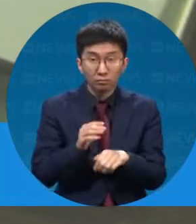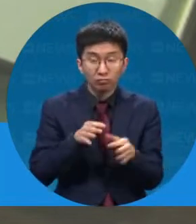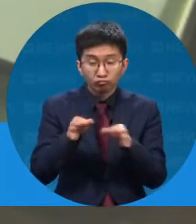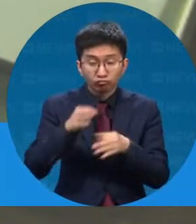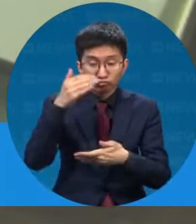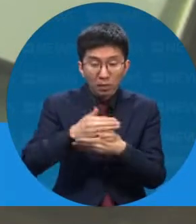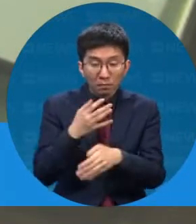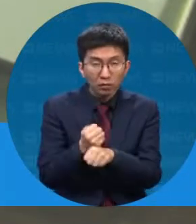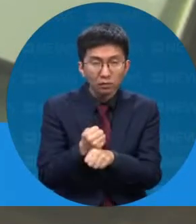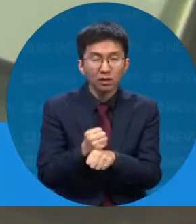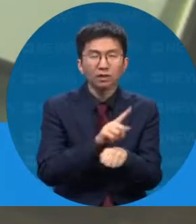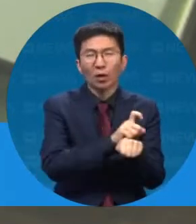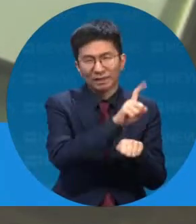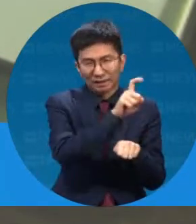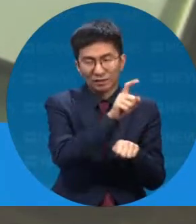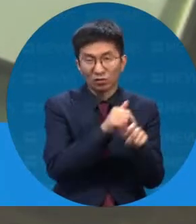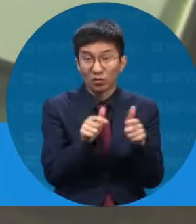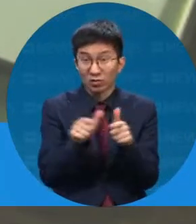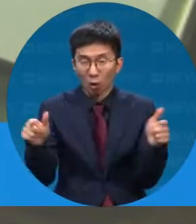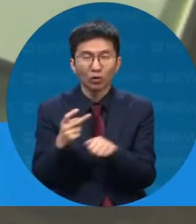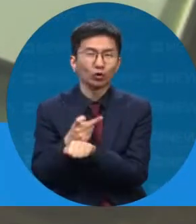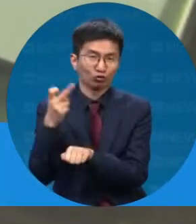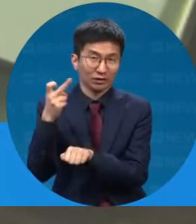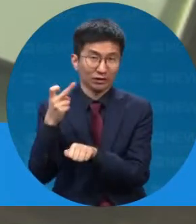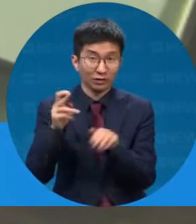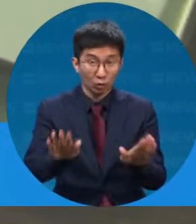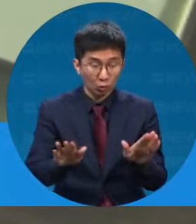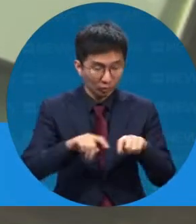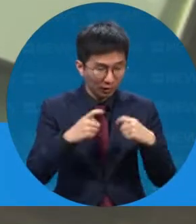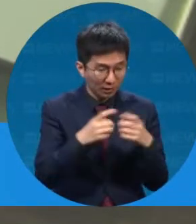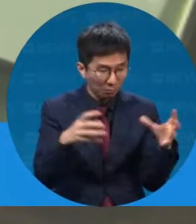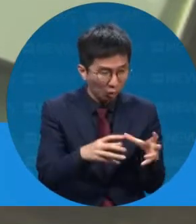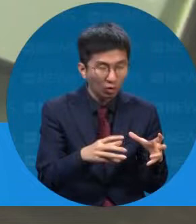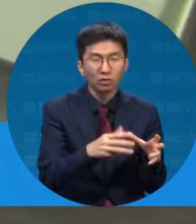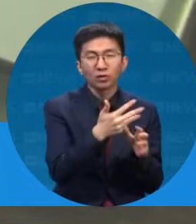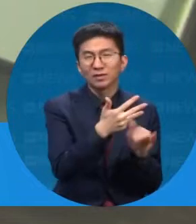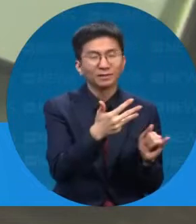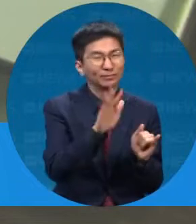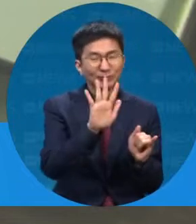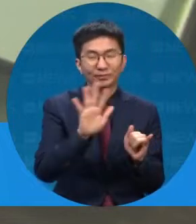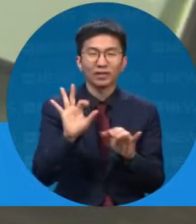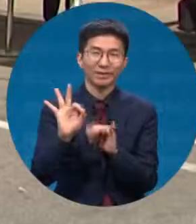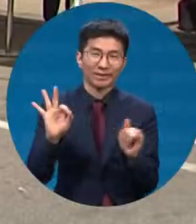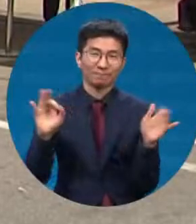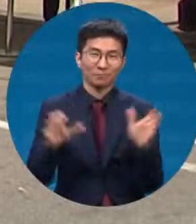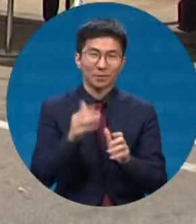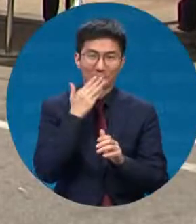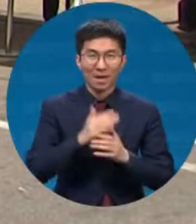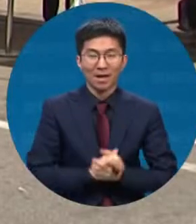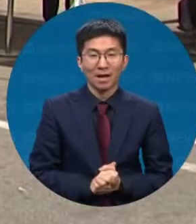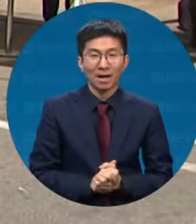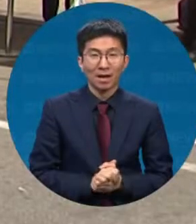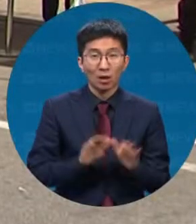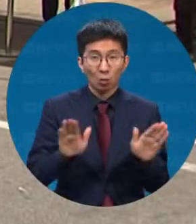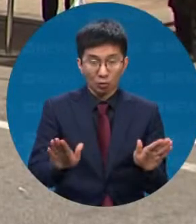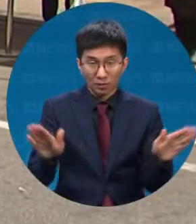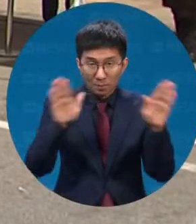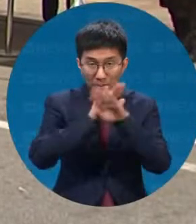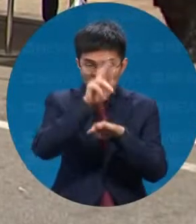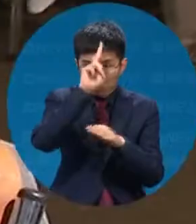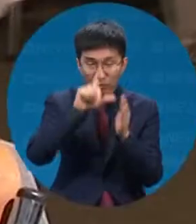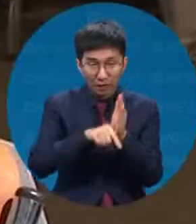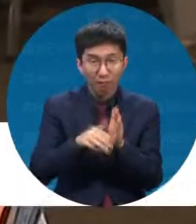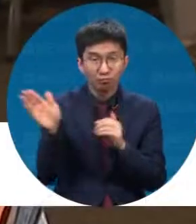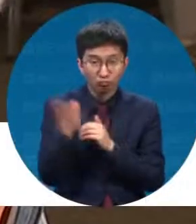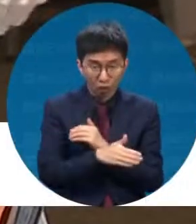모임 인원도 최대 10명까지 모일 수 있게 됩니다 바꿔주기 잡니다 오늘 0시 기준 코로나 1구